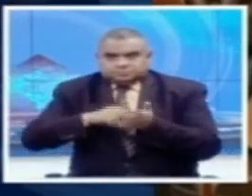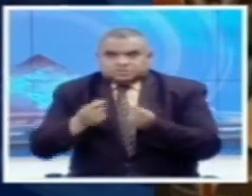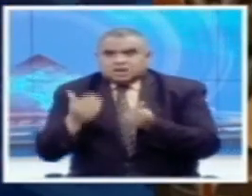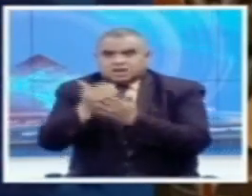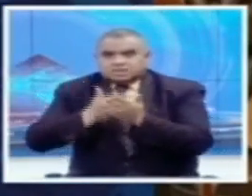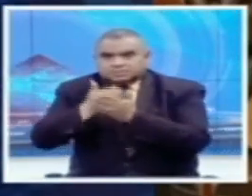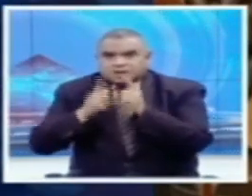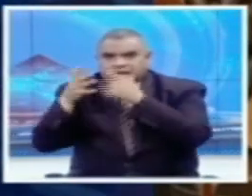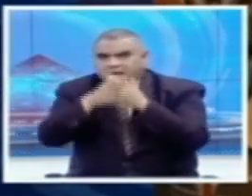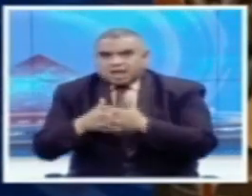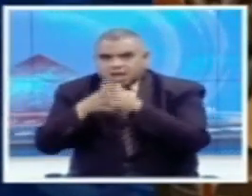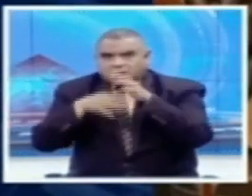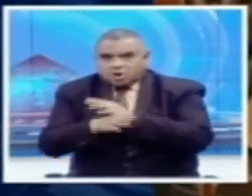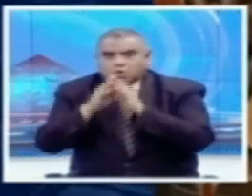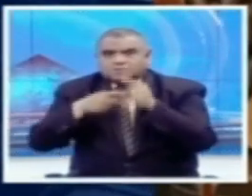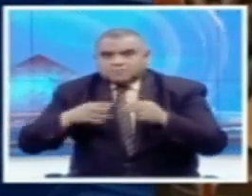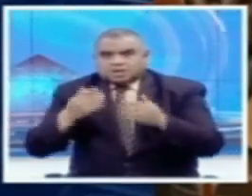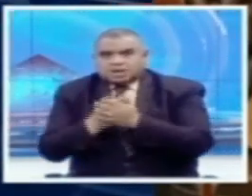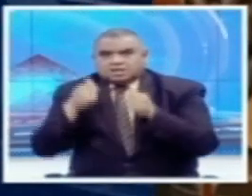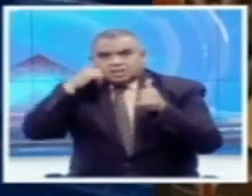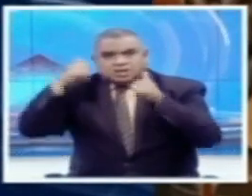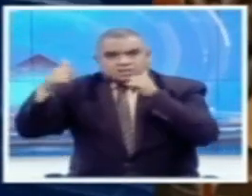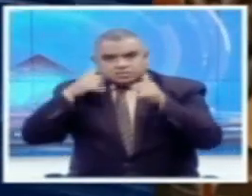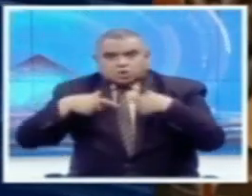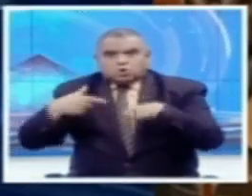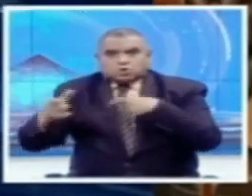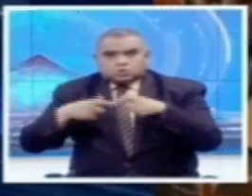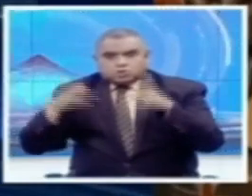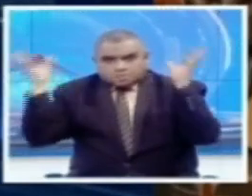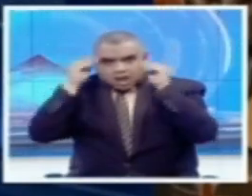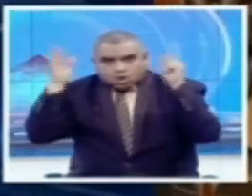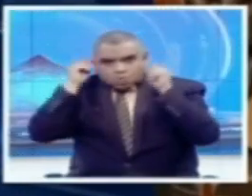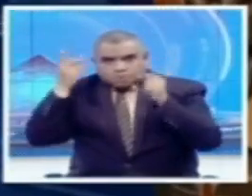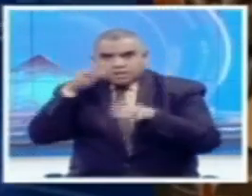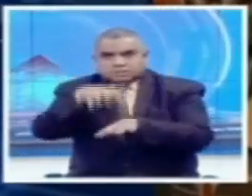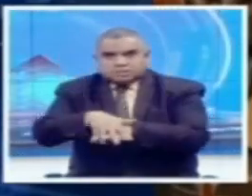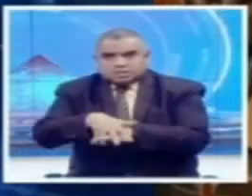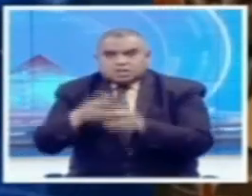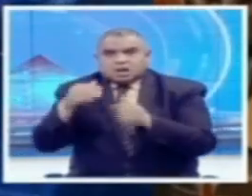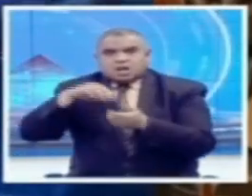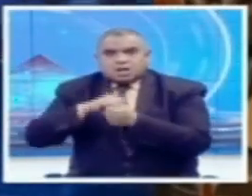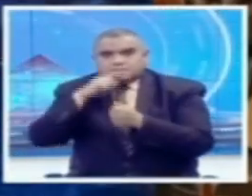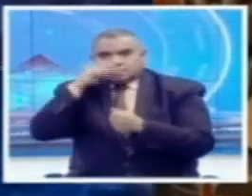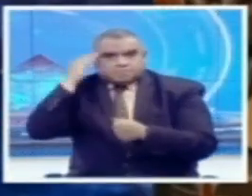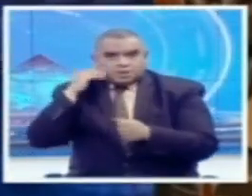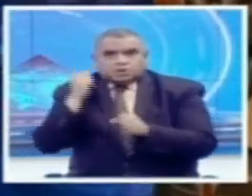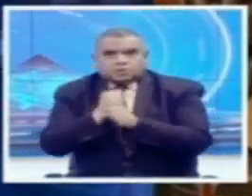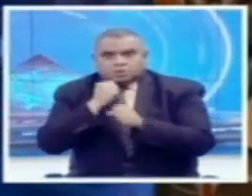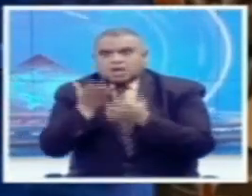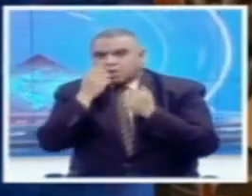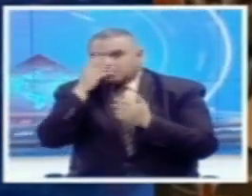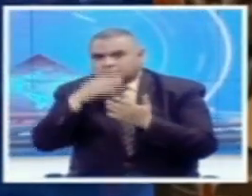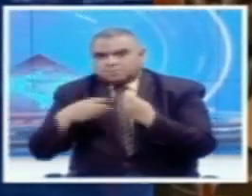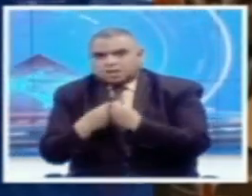زيادة الاستثمارات الأمريكية في مصر في مجالات الاتصالات وتكنولوجيا المعلومات والتمكين الاقتصادي للمرأة والعمل